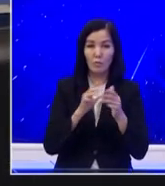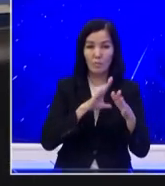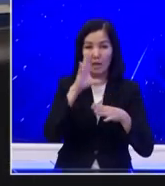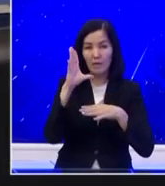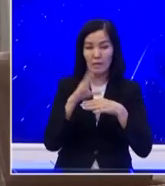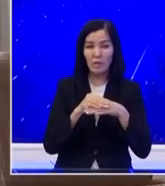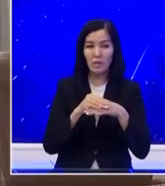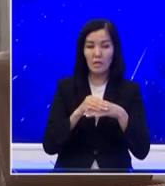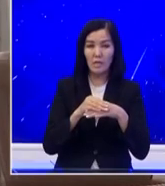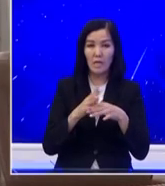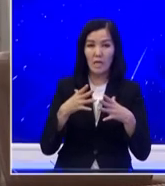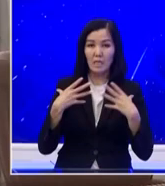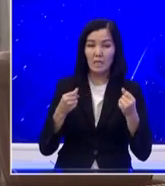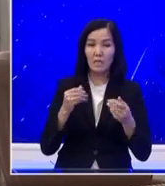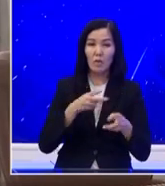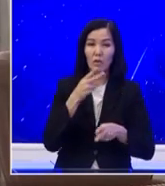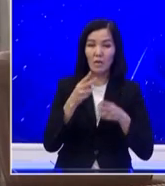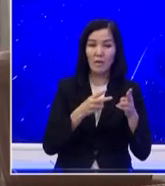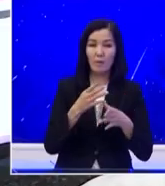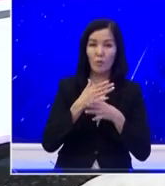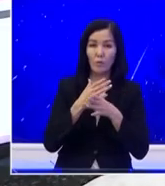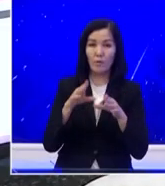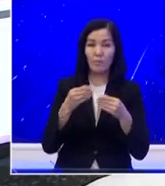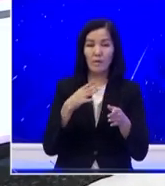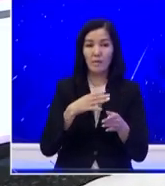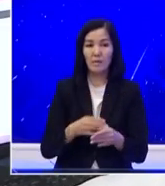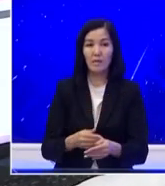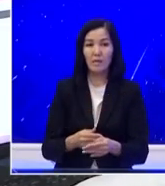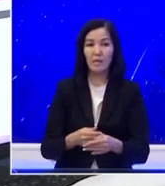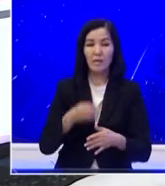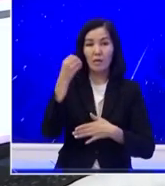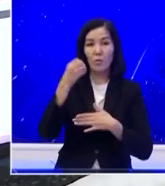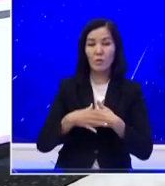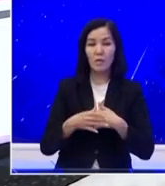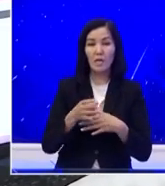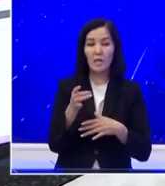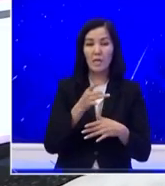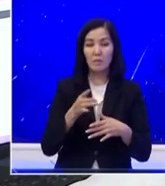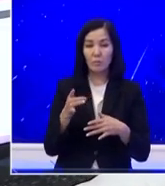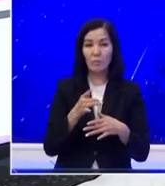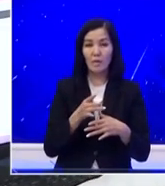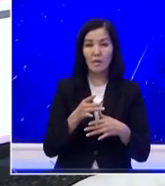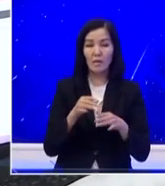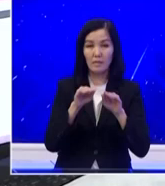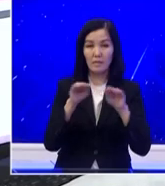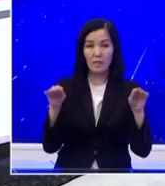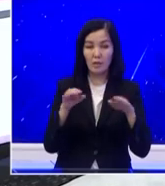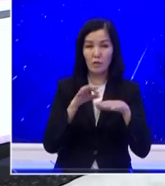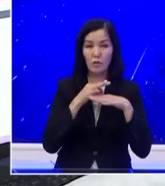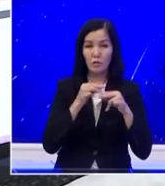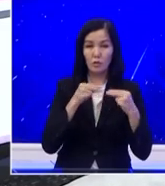тұрғындардың денсаулық шағымына кеңес береді. Негізі кол орталығы республикалық деңгейде жұмыс